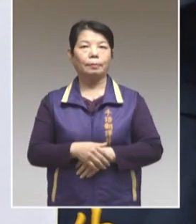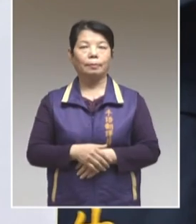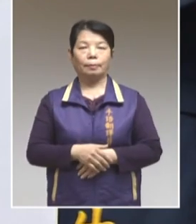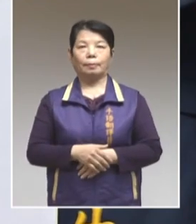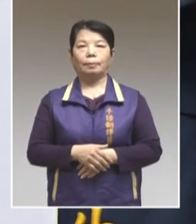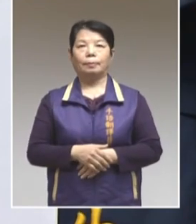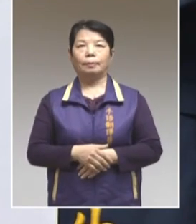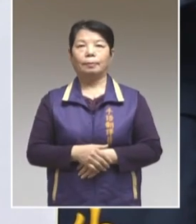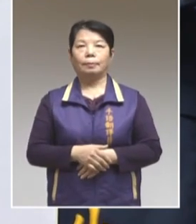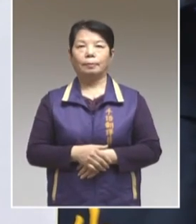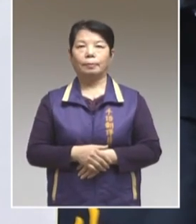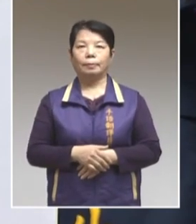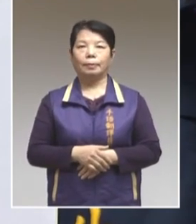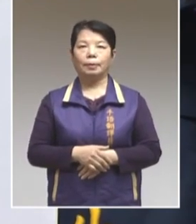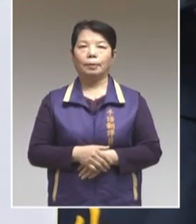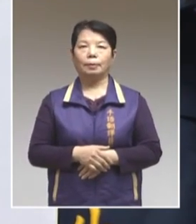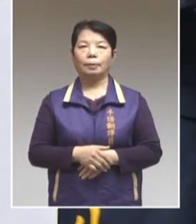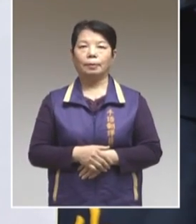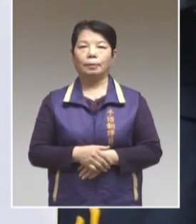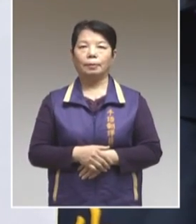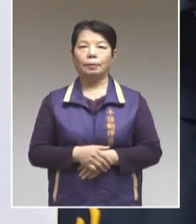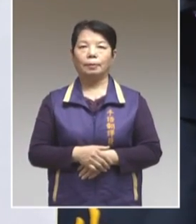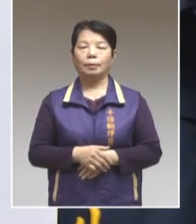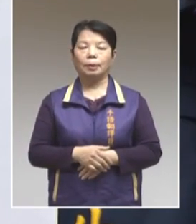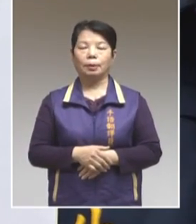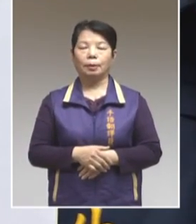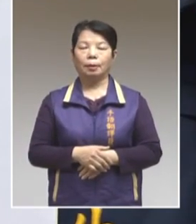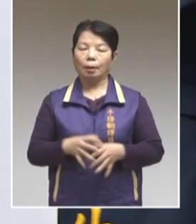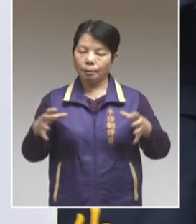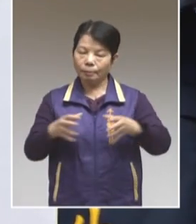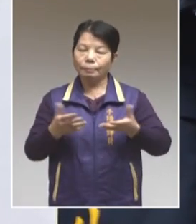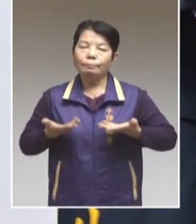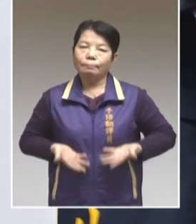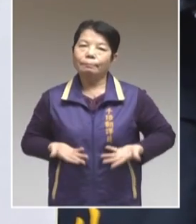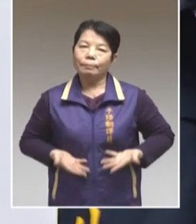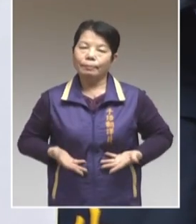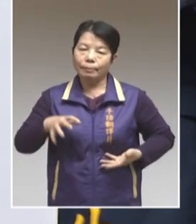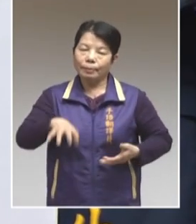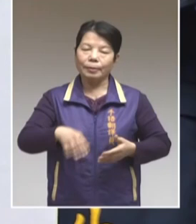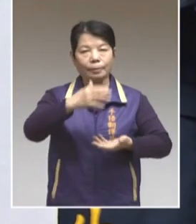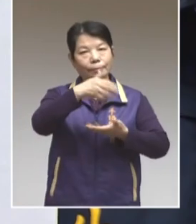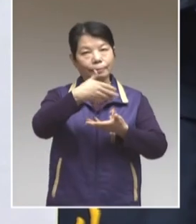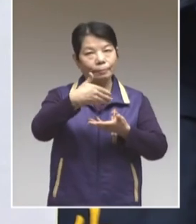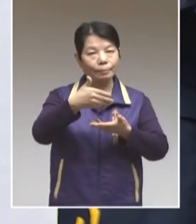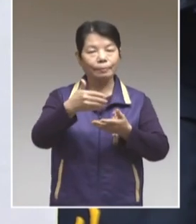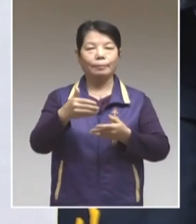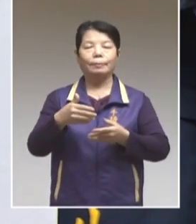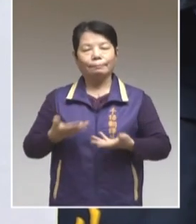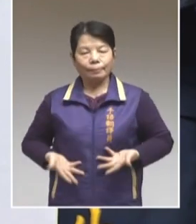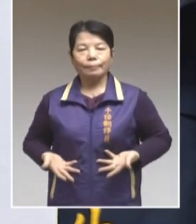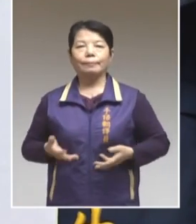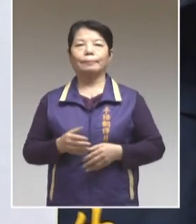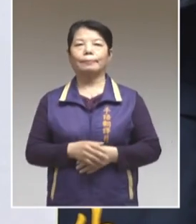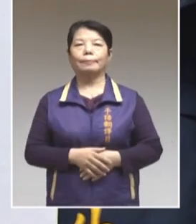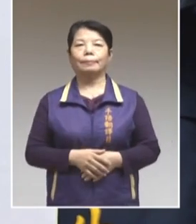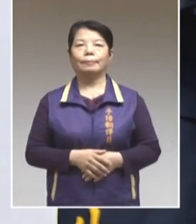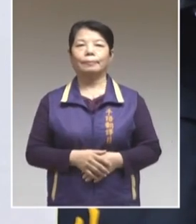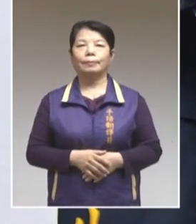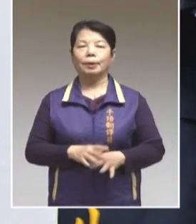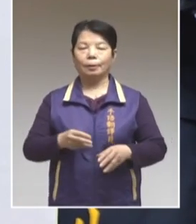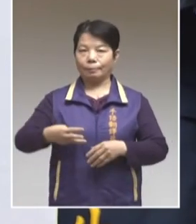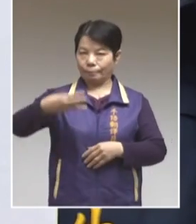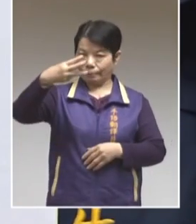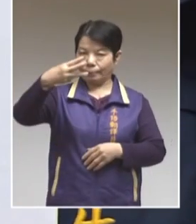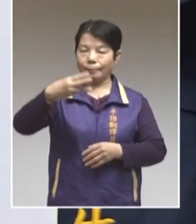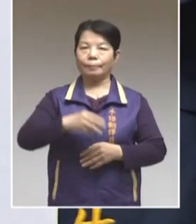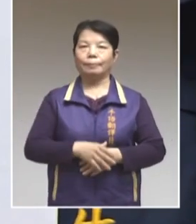是在他们共同的一个休息室，也就是吃饭或者是休息的地方那是在3楼